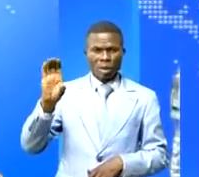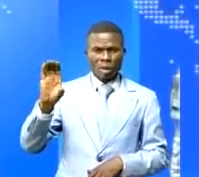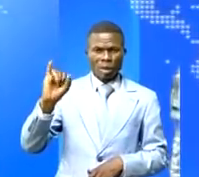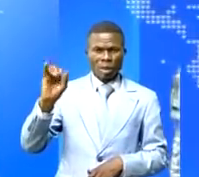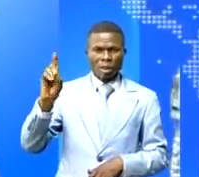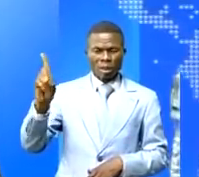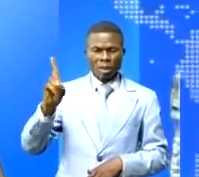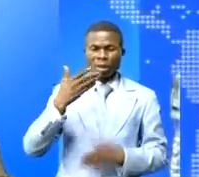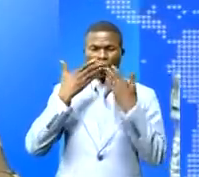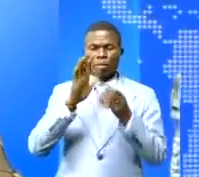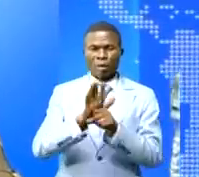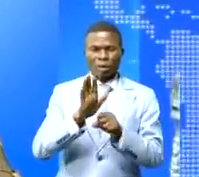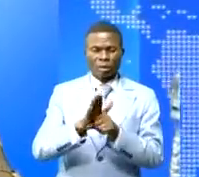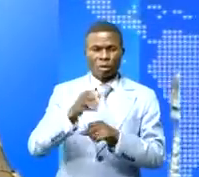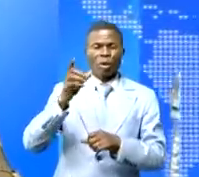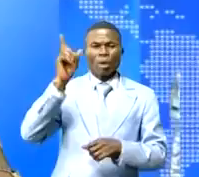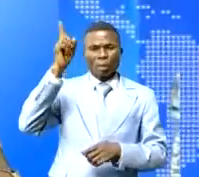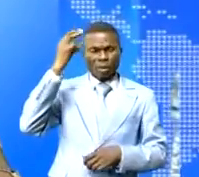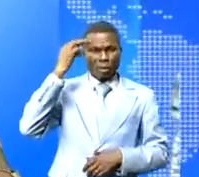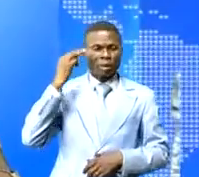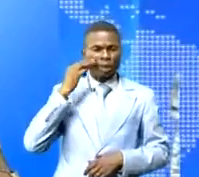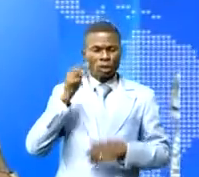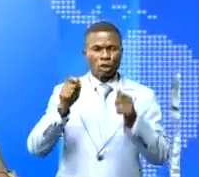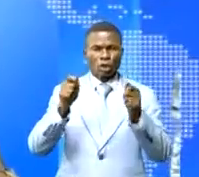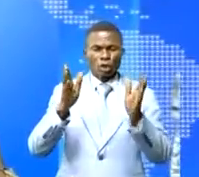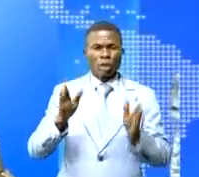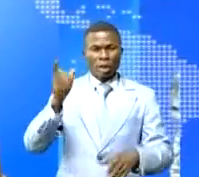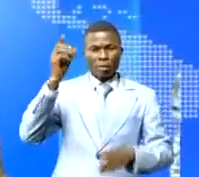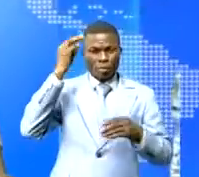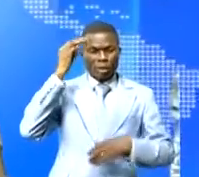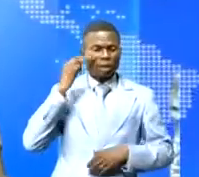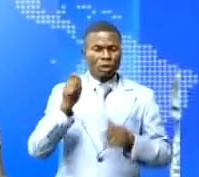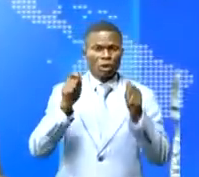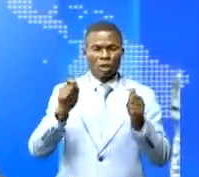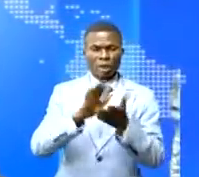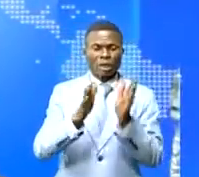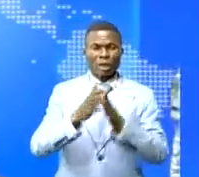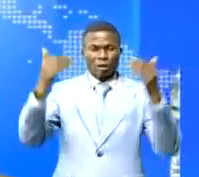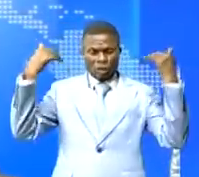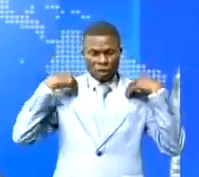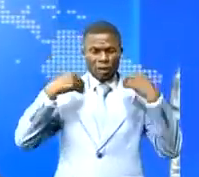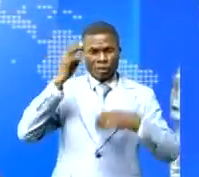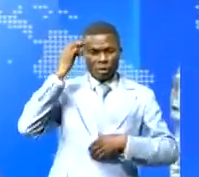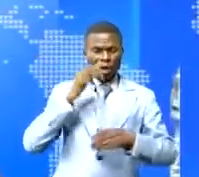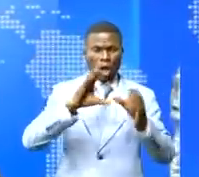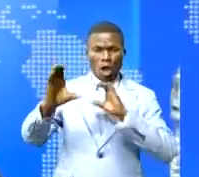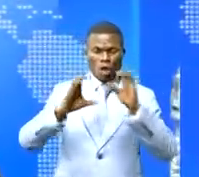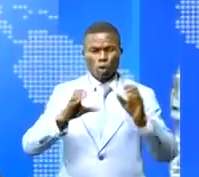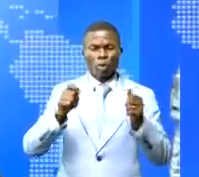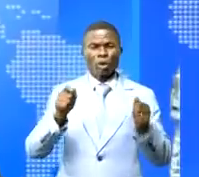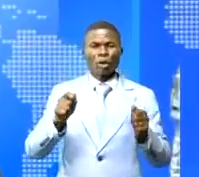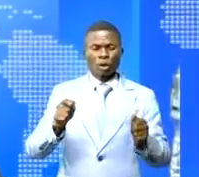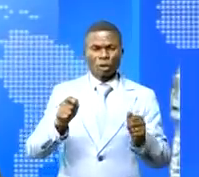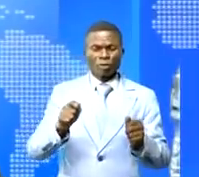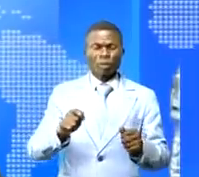le nouveau ministre Patrick Muyaya Katebwe pour sa nomination à la tête du ministère de la Communication et Médias. C'était au cours